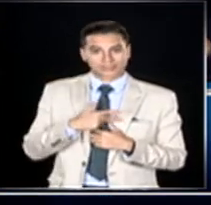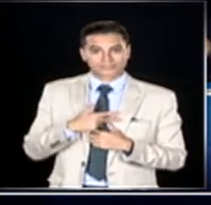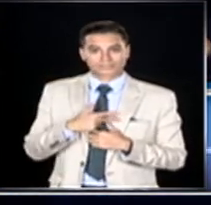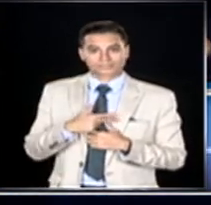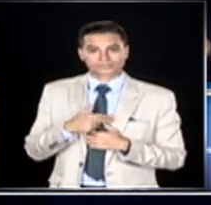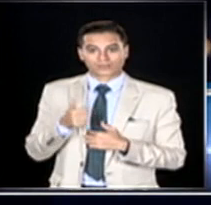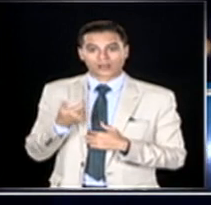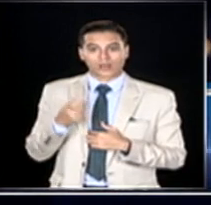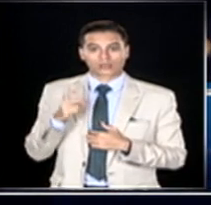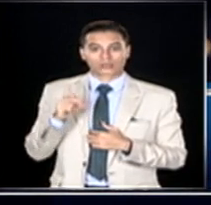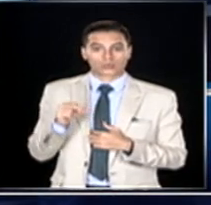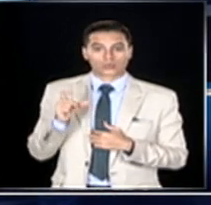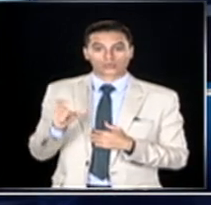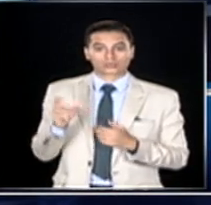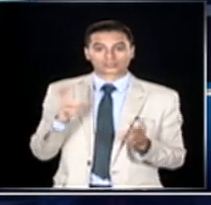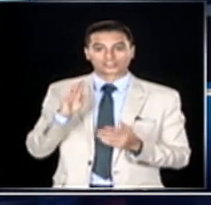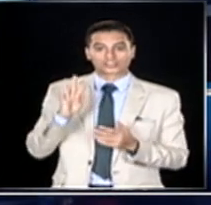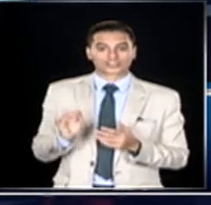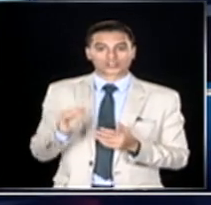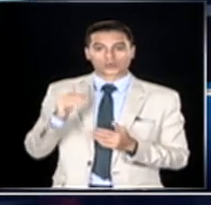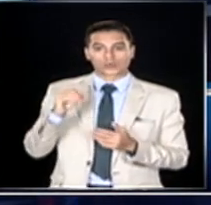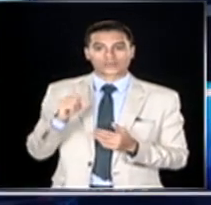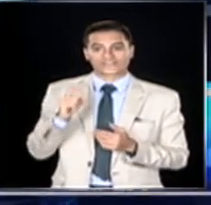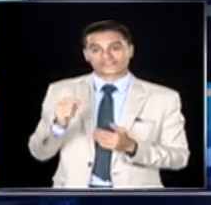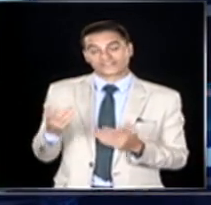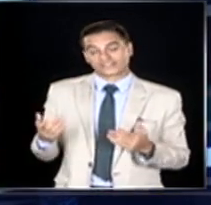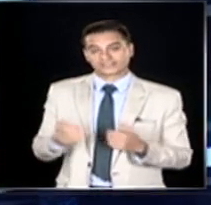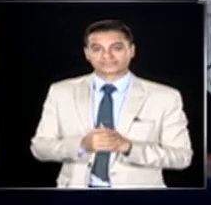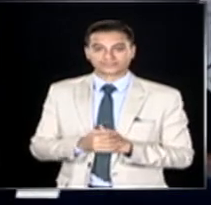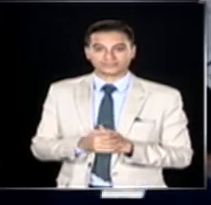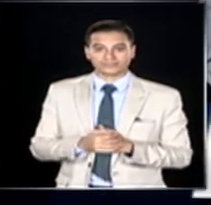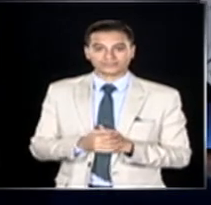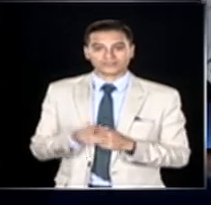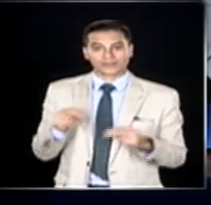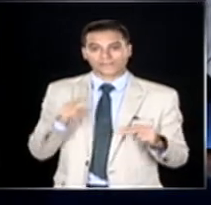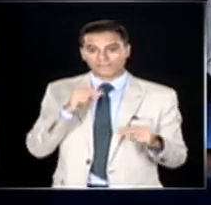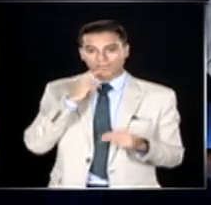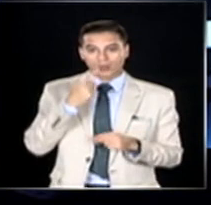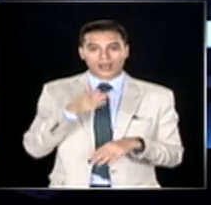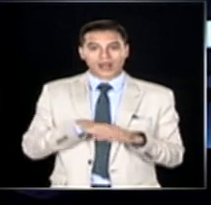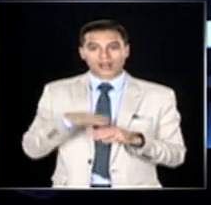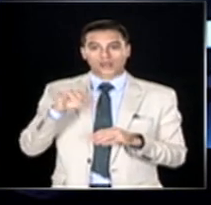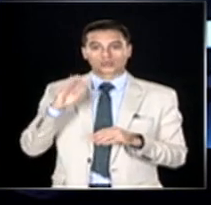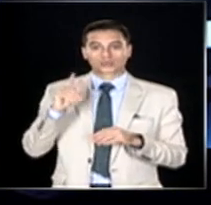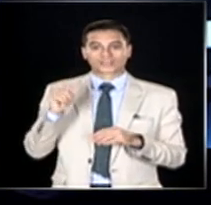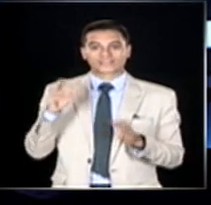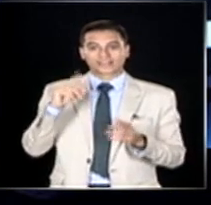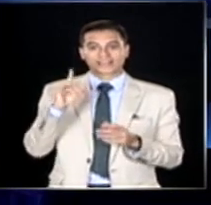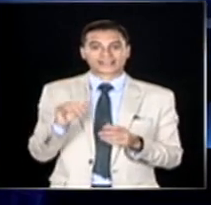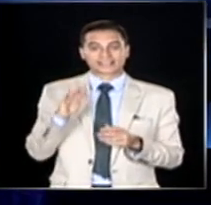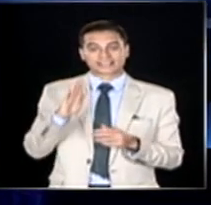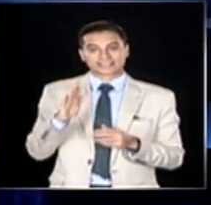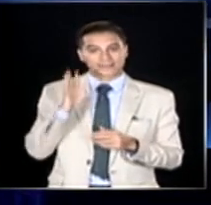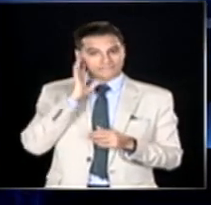أنطون تشيخوف. صح. زي ما بنقول على يوسف إدريس: تشيخوف العرب.